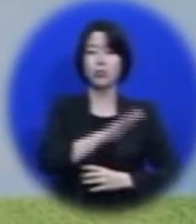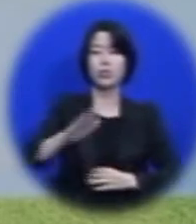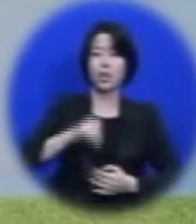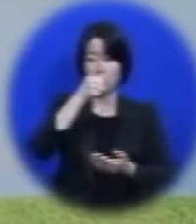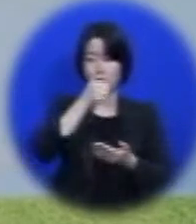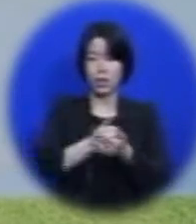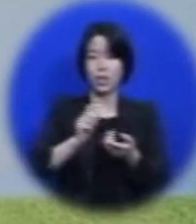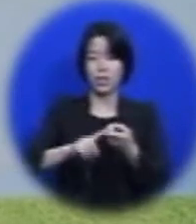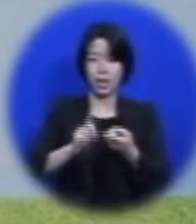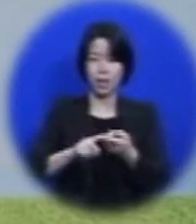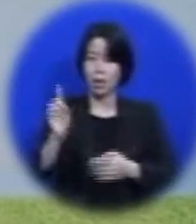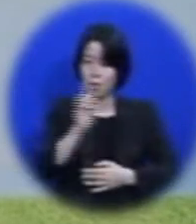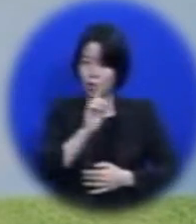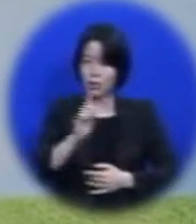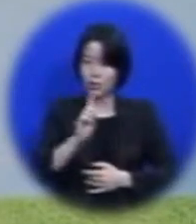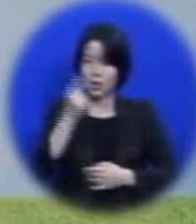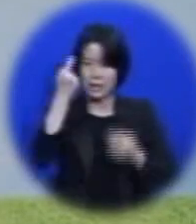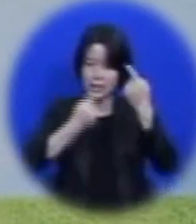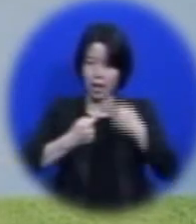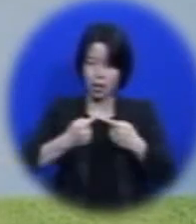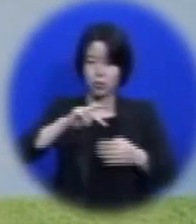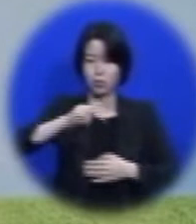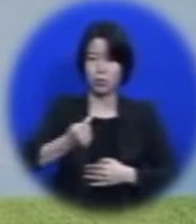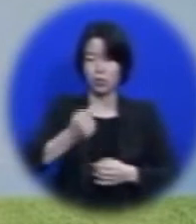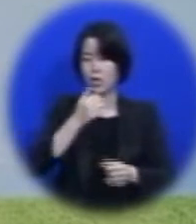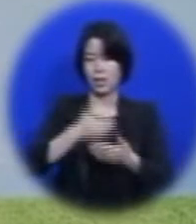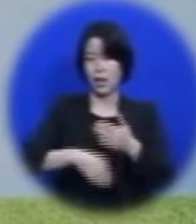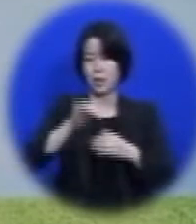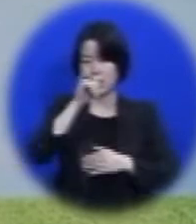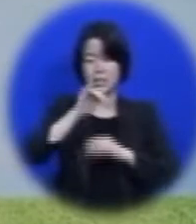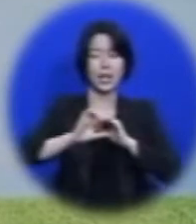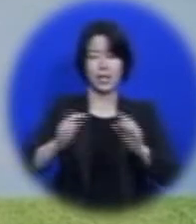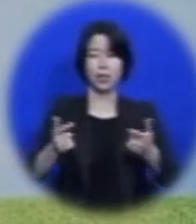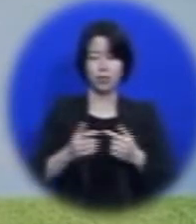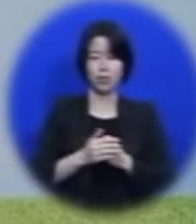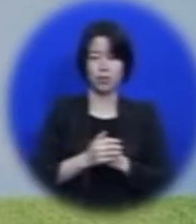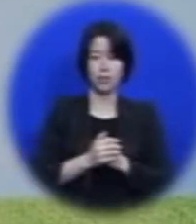지은 죄에 대한 어떤 자국도 남아있지 않아요.